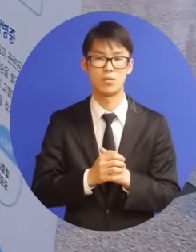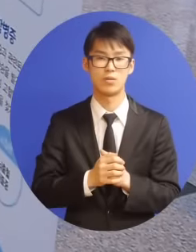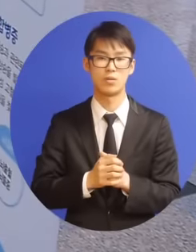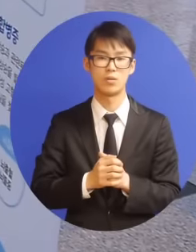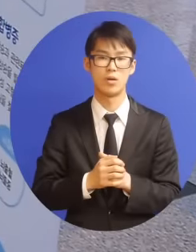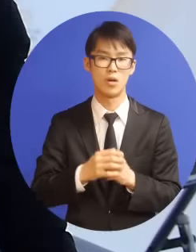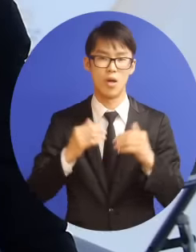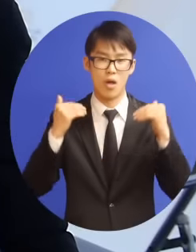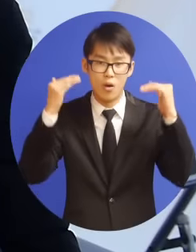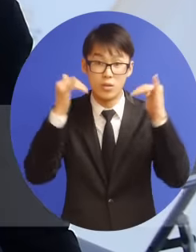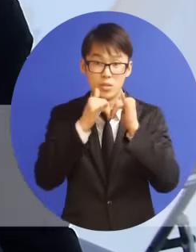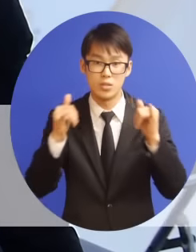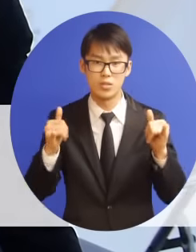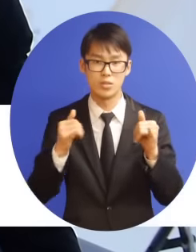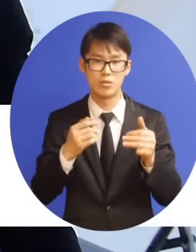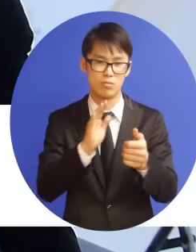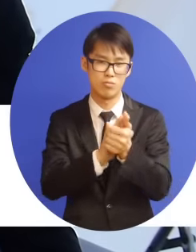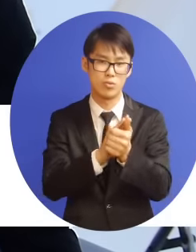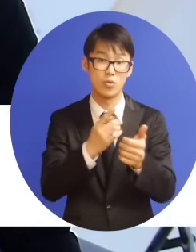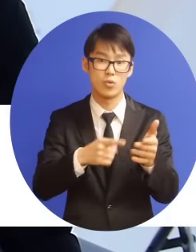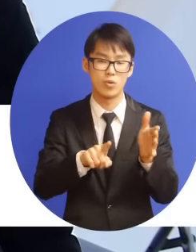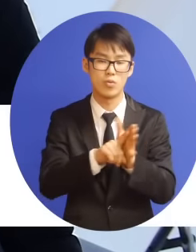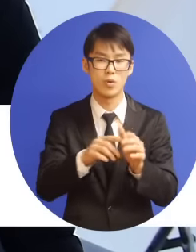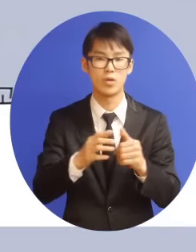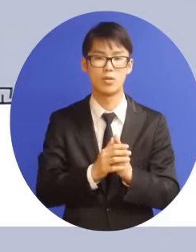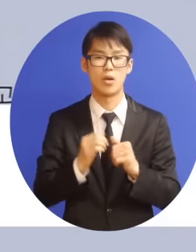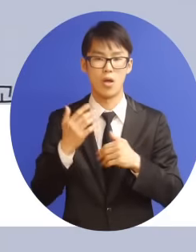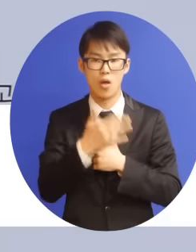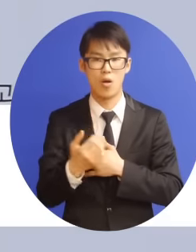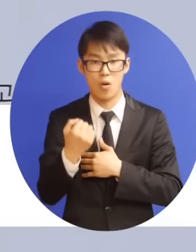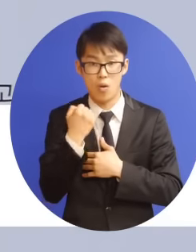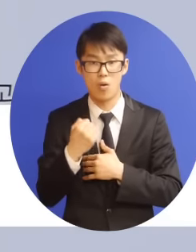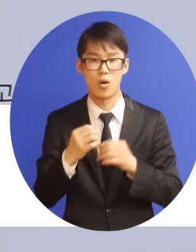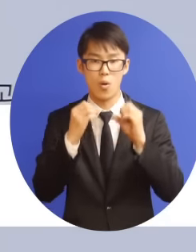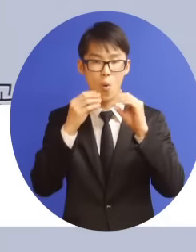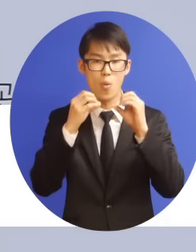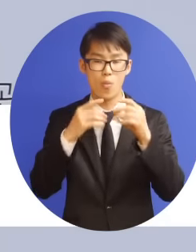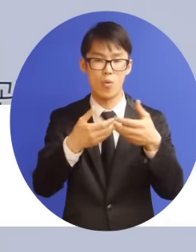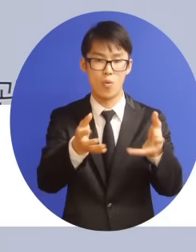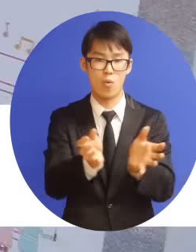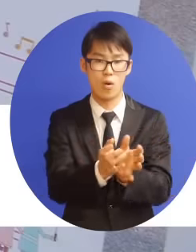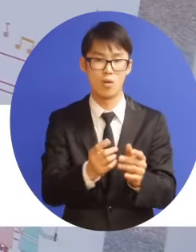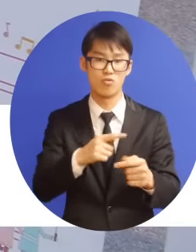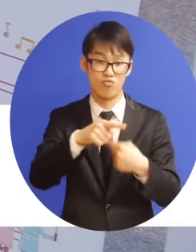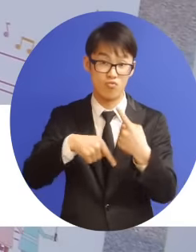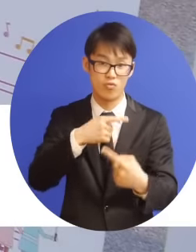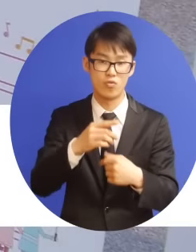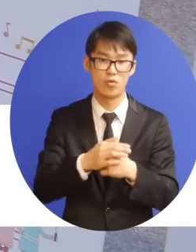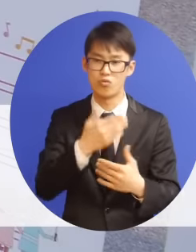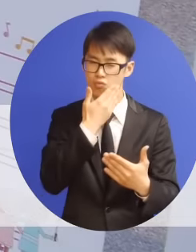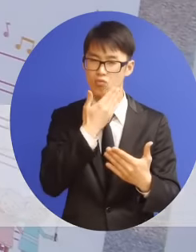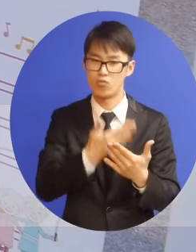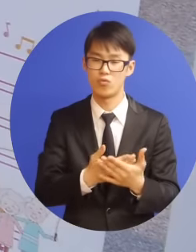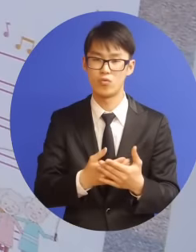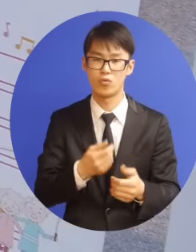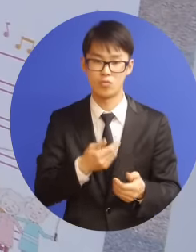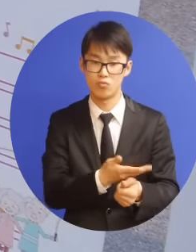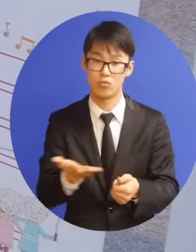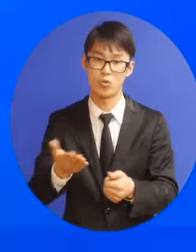행사장에는 어르신들의 건강생활 실천 유도를 위한 건강증진 홍보관을 운영해 건강의 중요성을 알렸습니다.